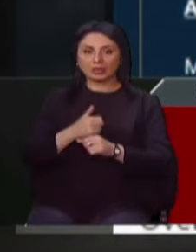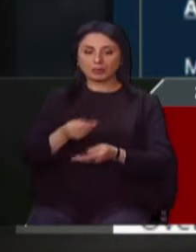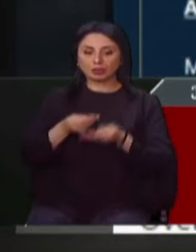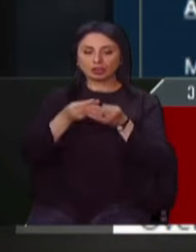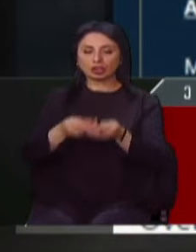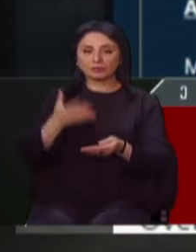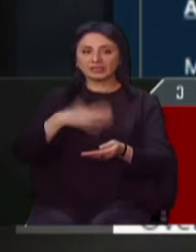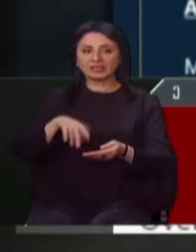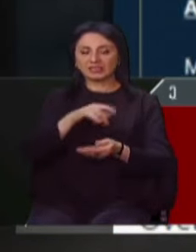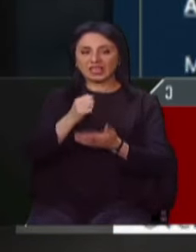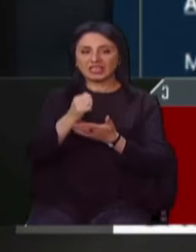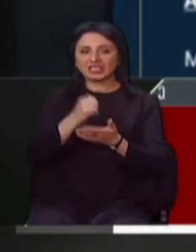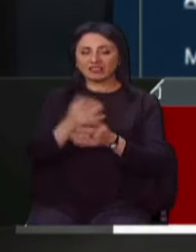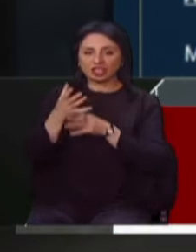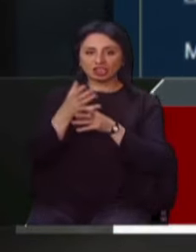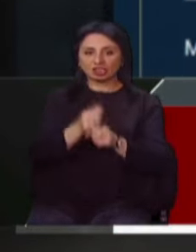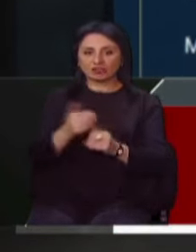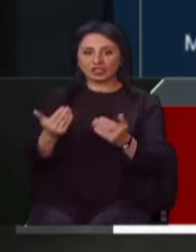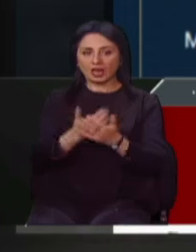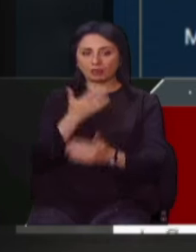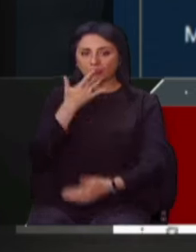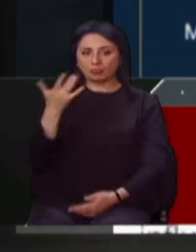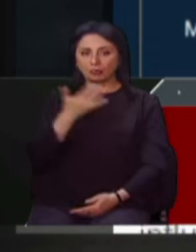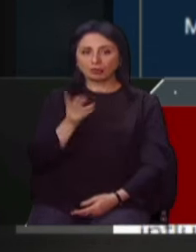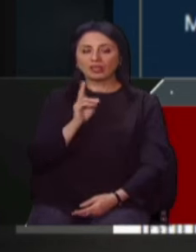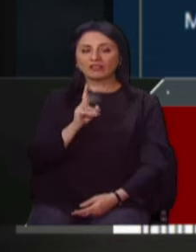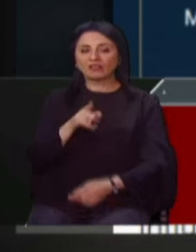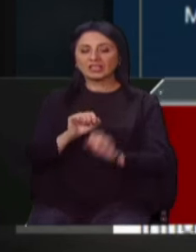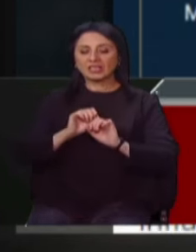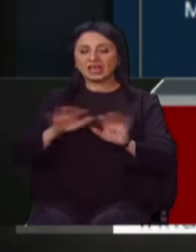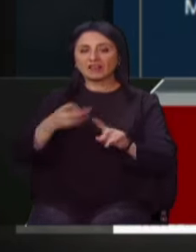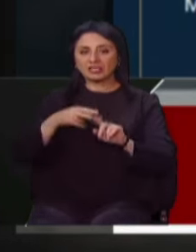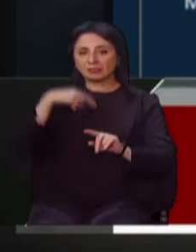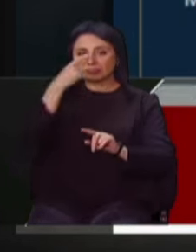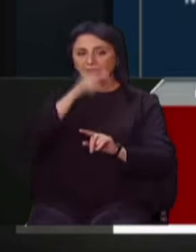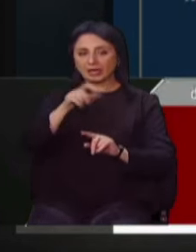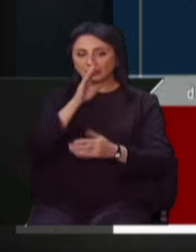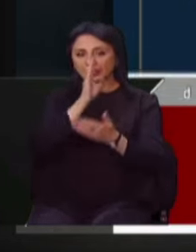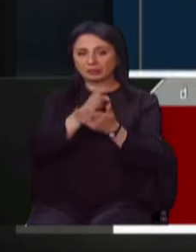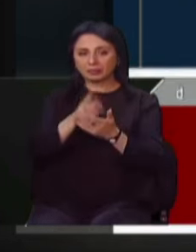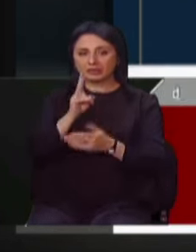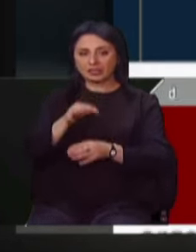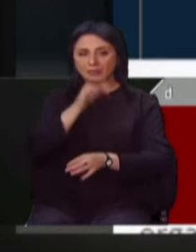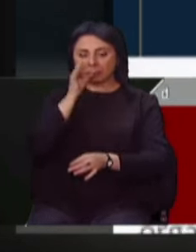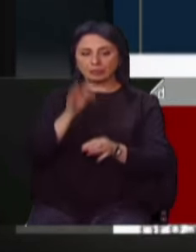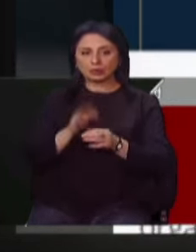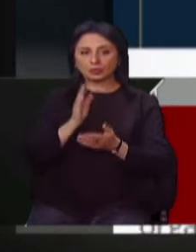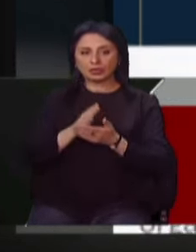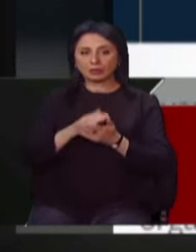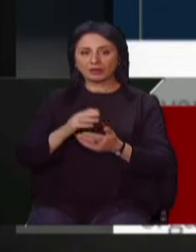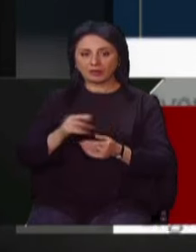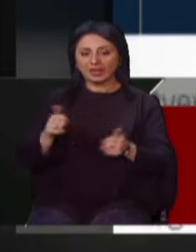შემოაქვს საქართველოსთვის სავიზო შეზღუდვის ახალი პოლიტიკა, რომელიც გავრცელდება იმ პირების მიმართ, რომლებიც